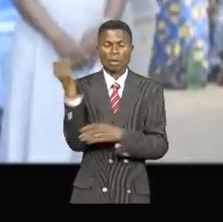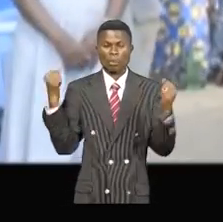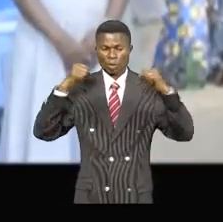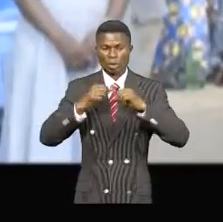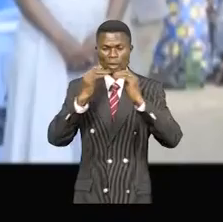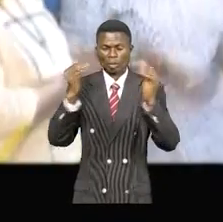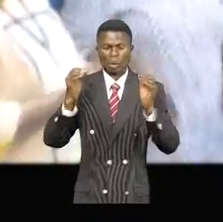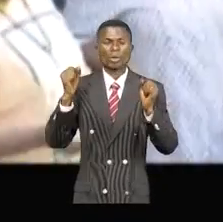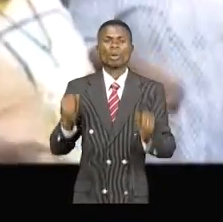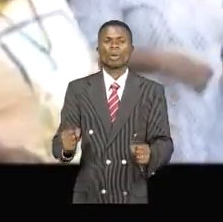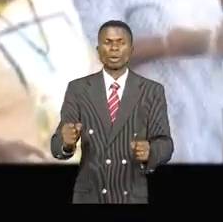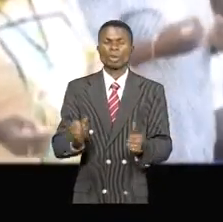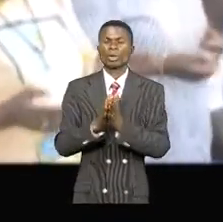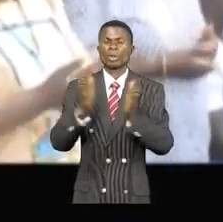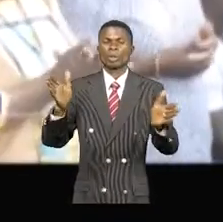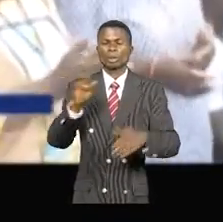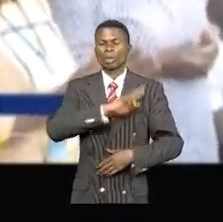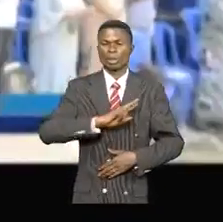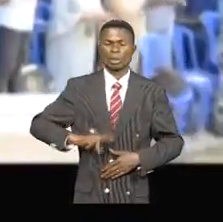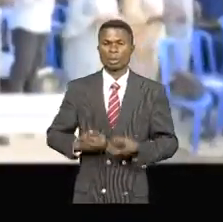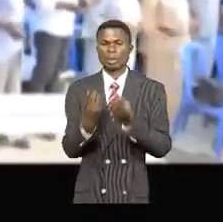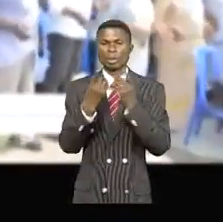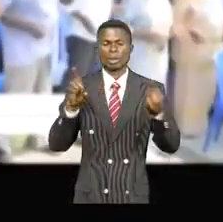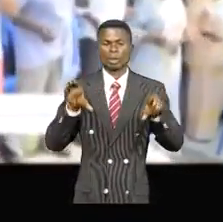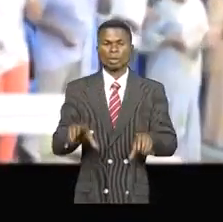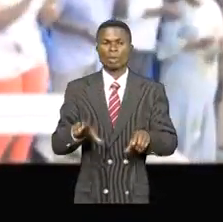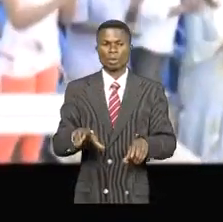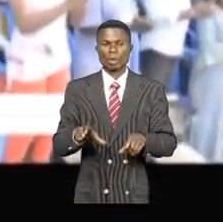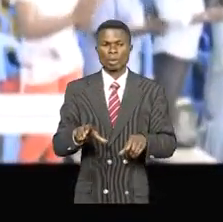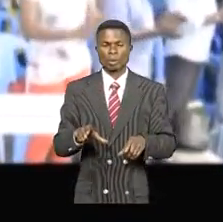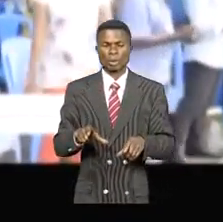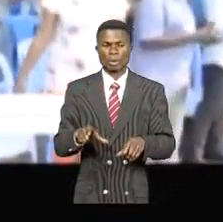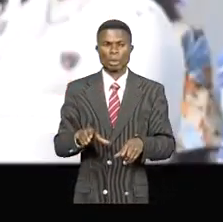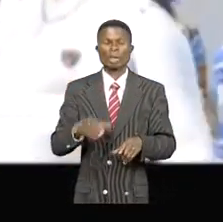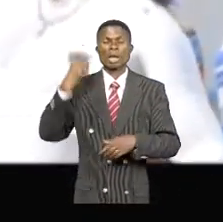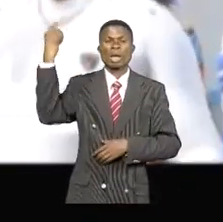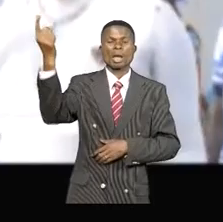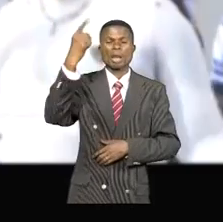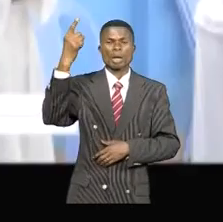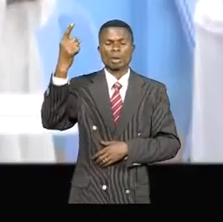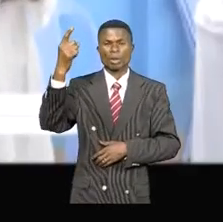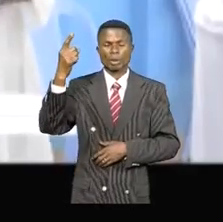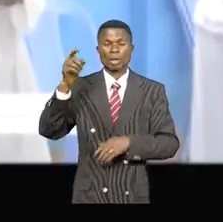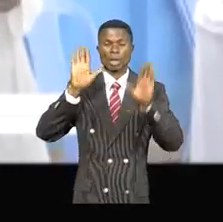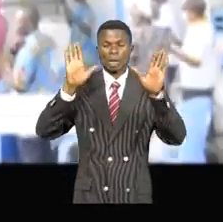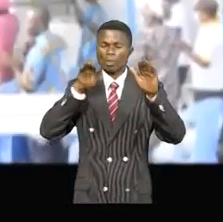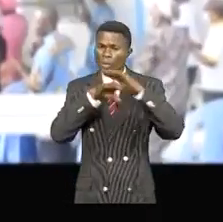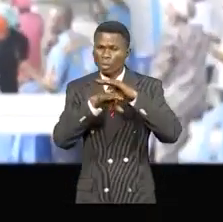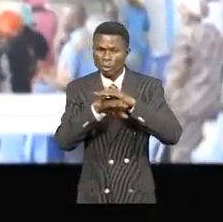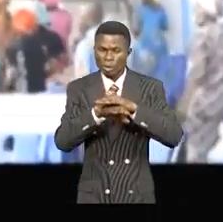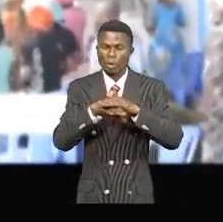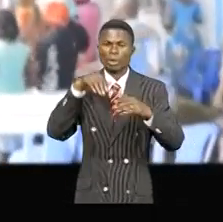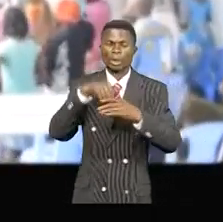la stabilité totale de la République démocratique du Congo, de l'Afrique et du monde se trouve mystiquement cachée dans